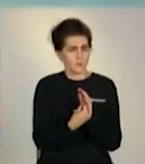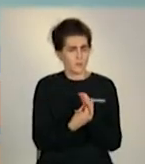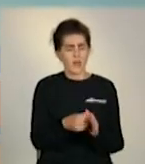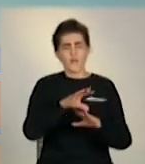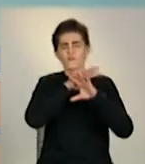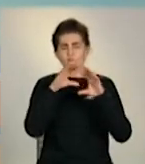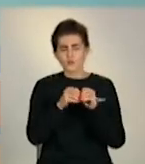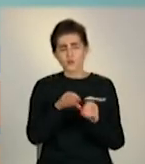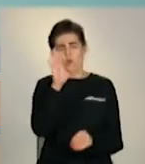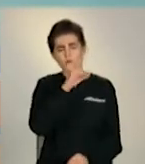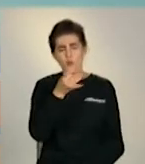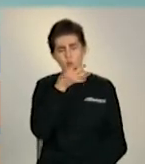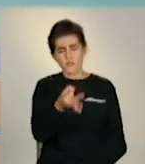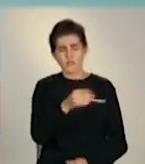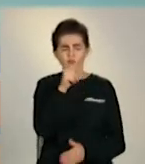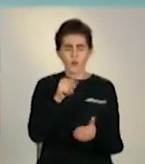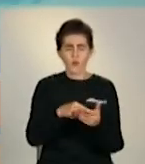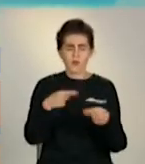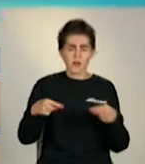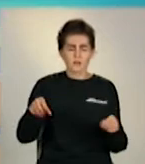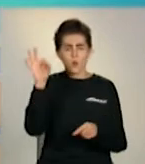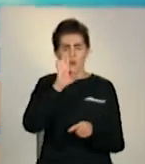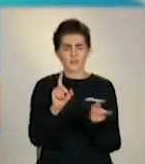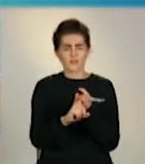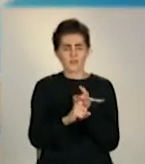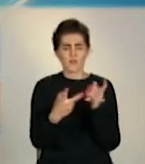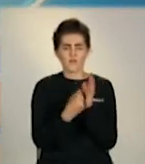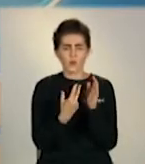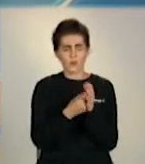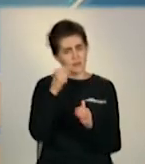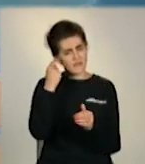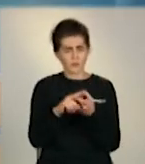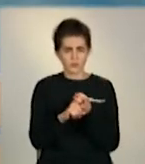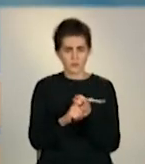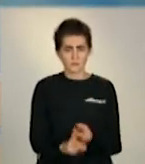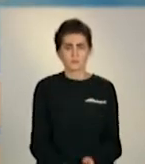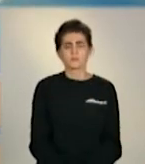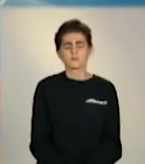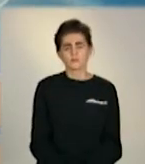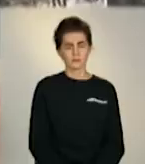Відповіді на актуальні запитання щодо вакцинації від коронавірусу – далі.